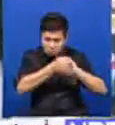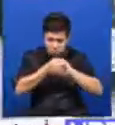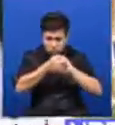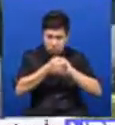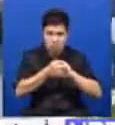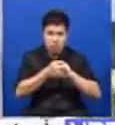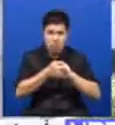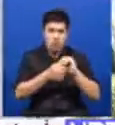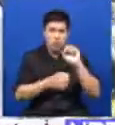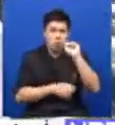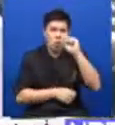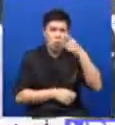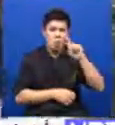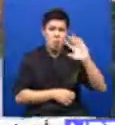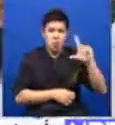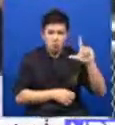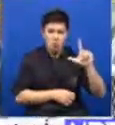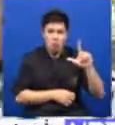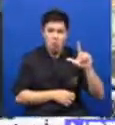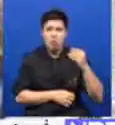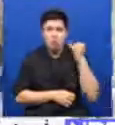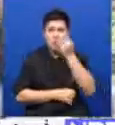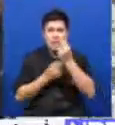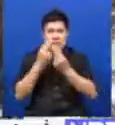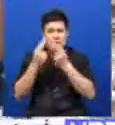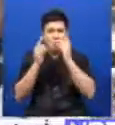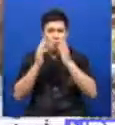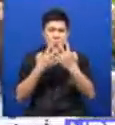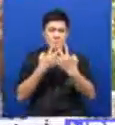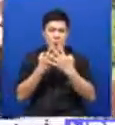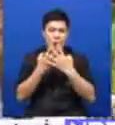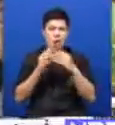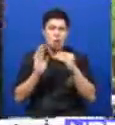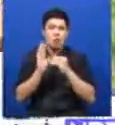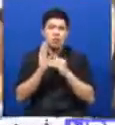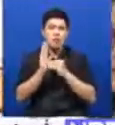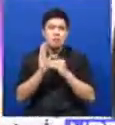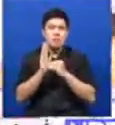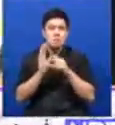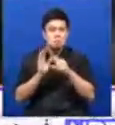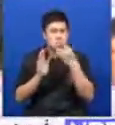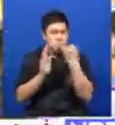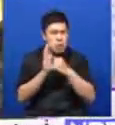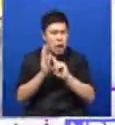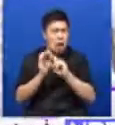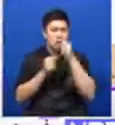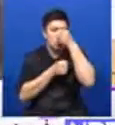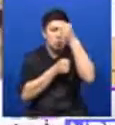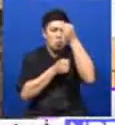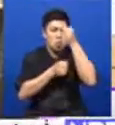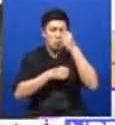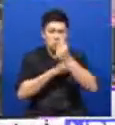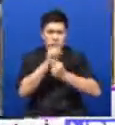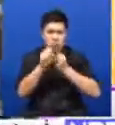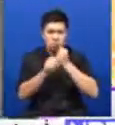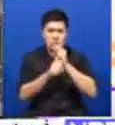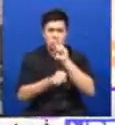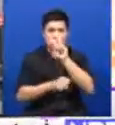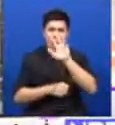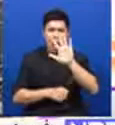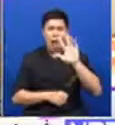ดองๆสภาปฏิรูปแห่งชาติเข้าเยี่ยมผู้ต้องขังในเรือนจำพิเศษกรุงเทพคดีการชุมนุมทางการเมืองตั้งแต่ปี